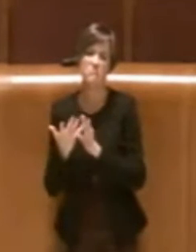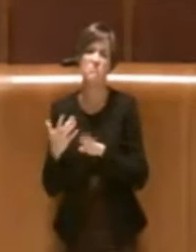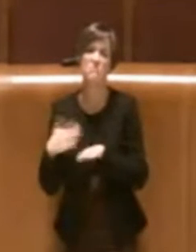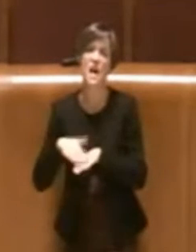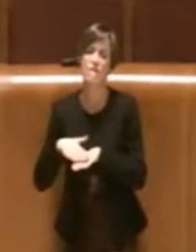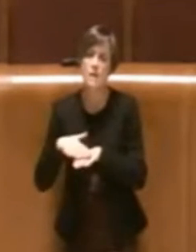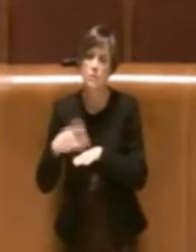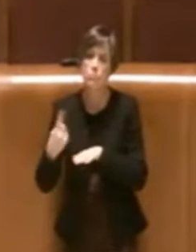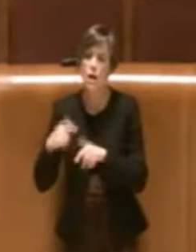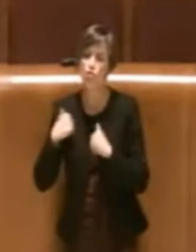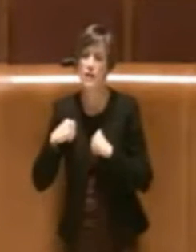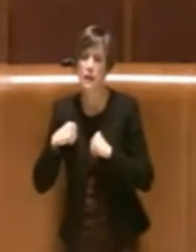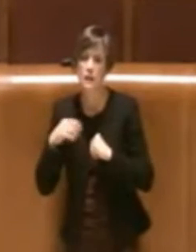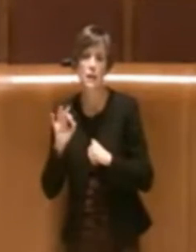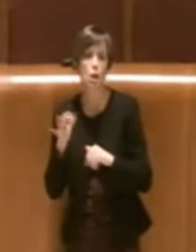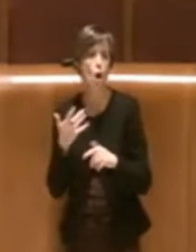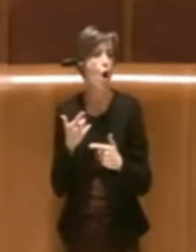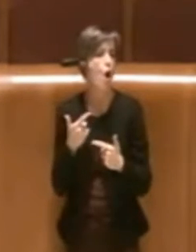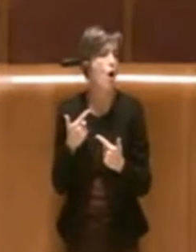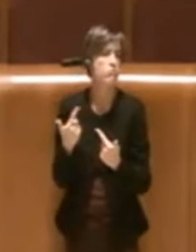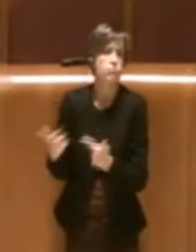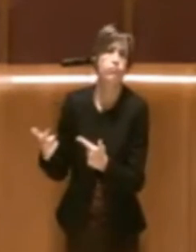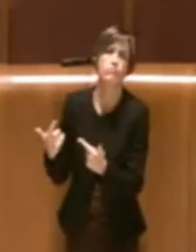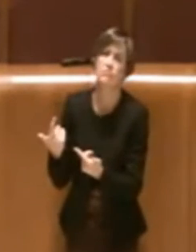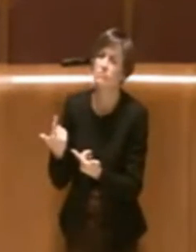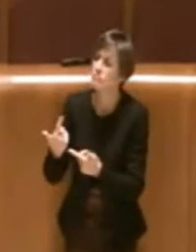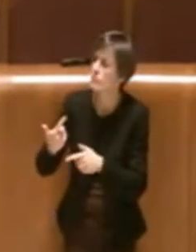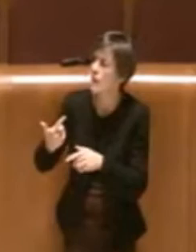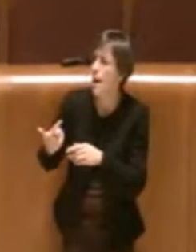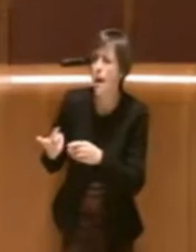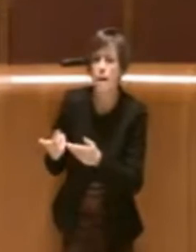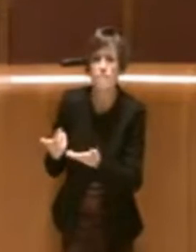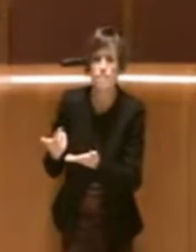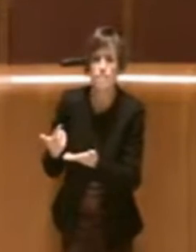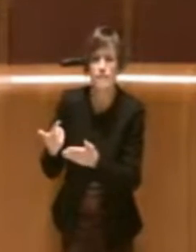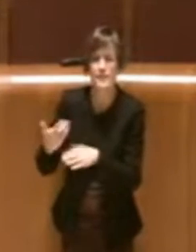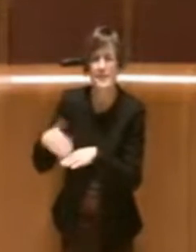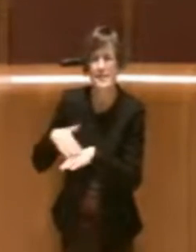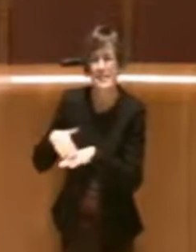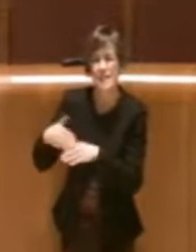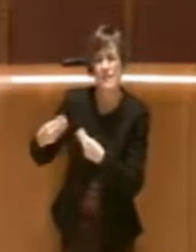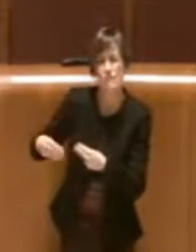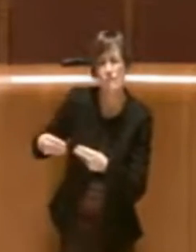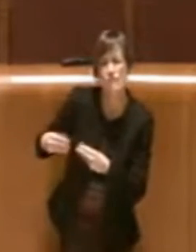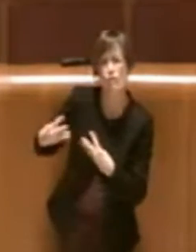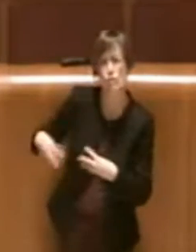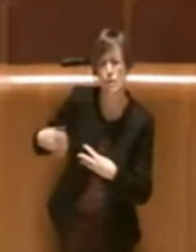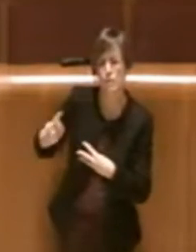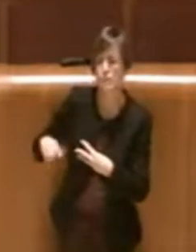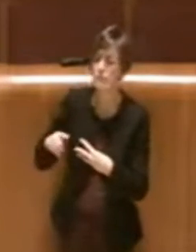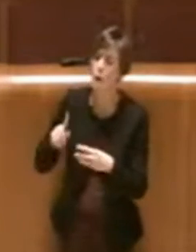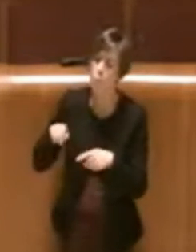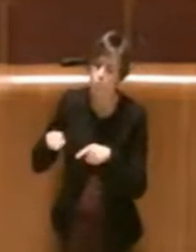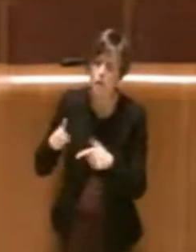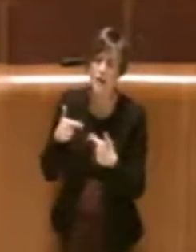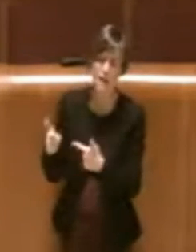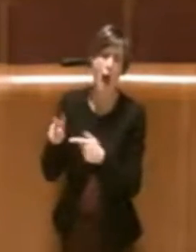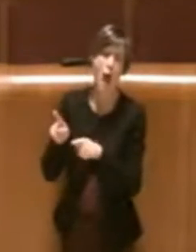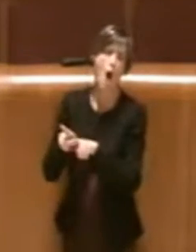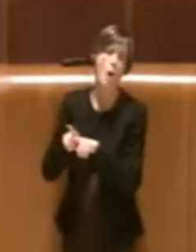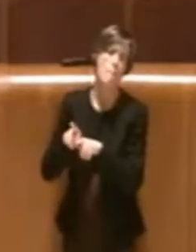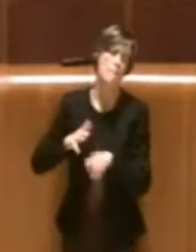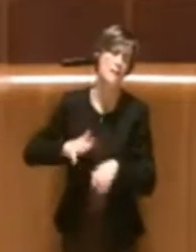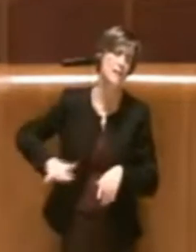bisogno, e due, di creare anche degrado, sacche di abbandono in cui spesso poi si